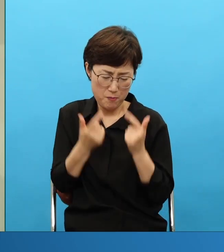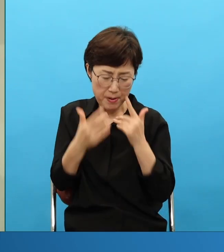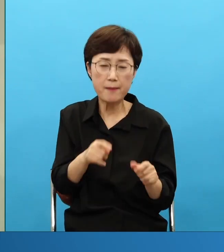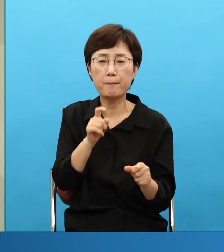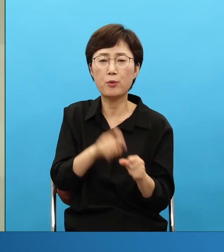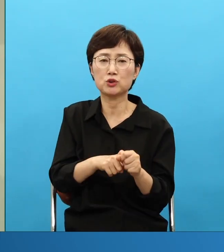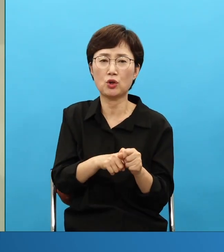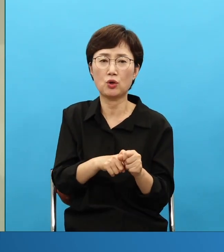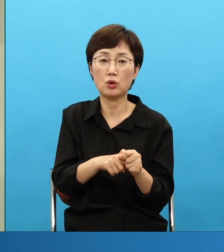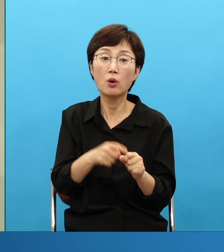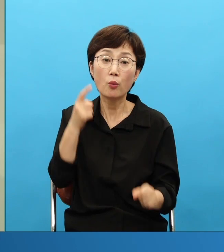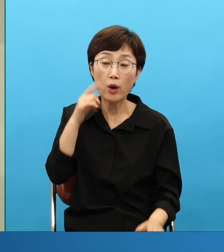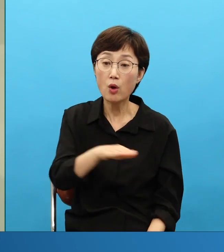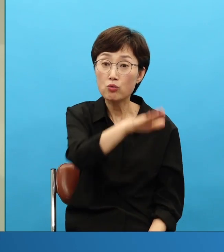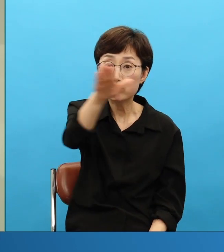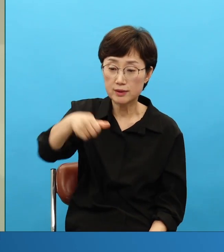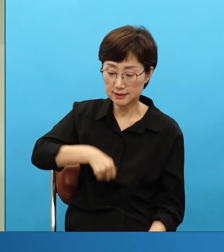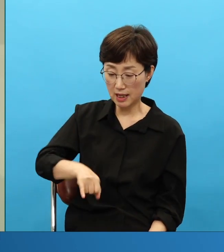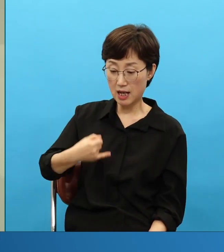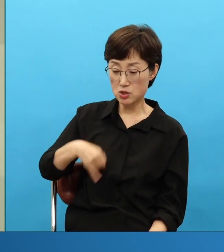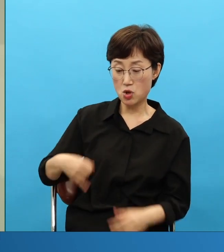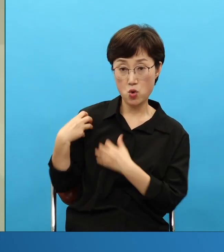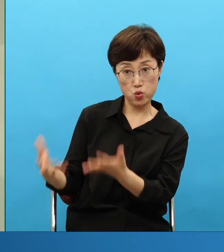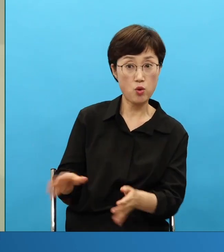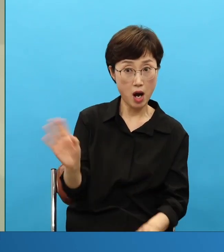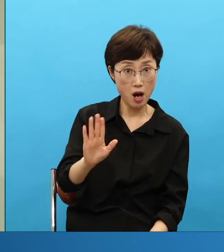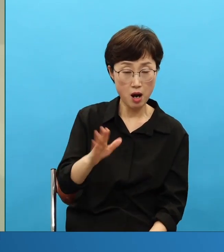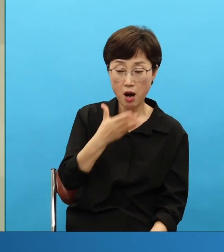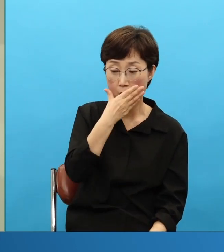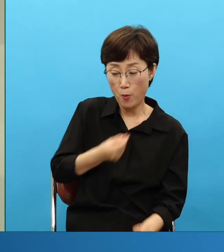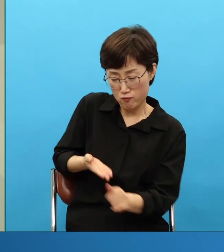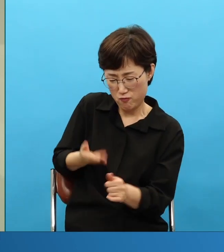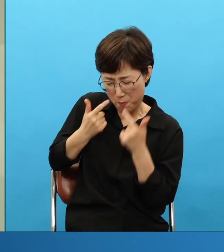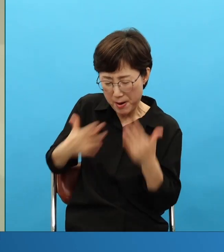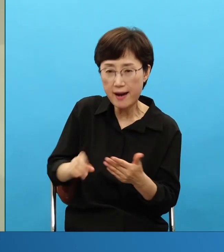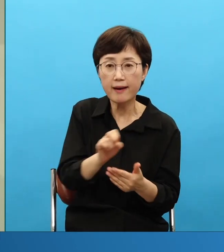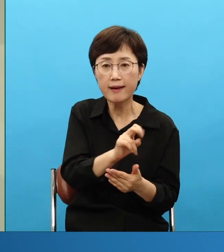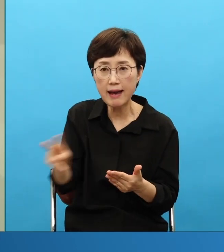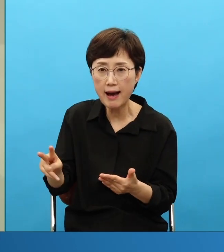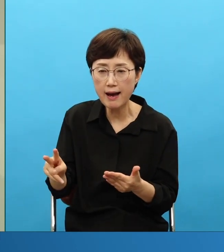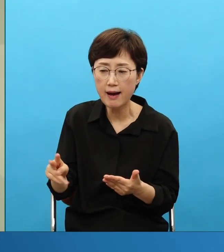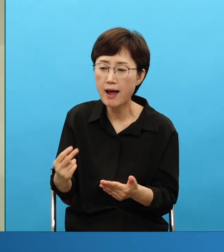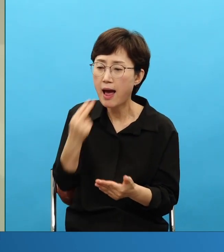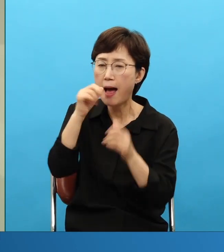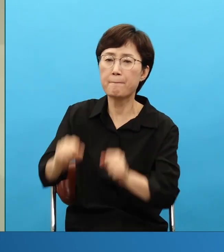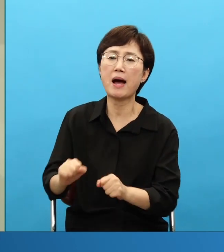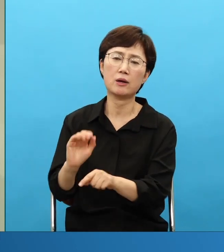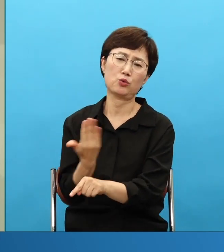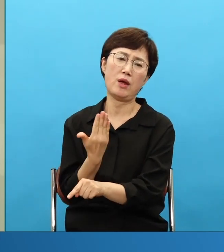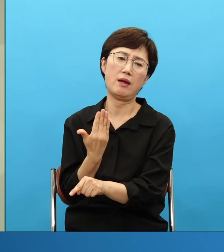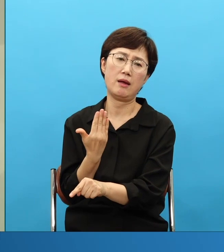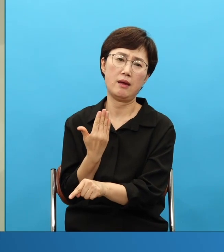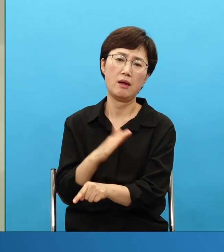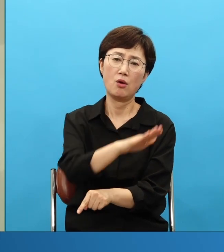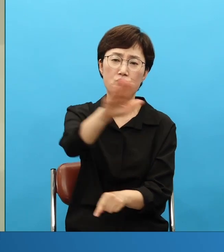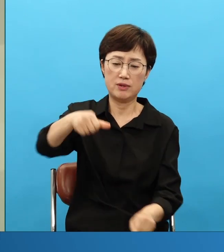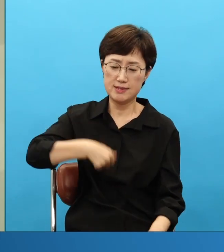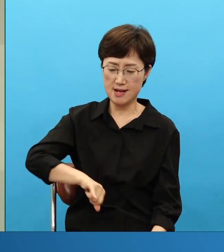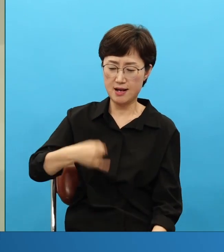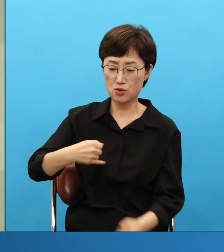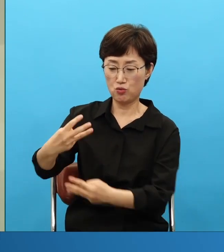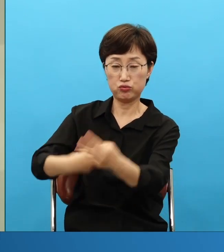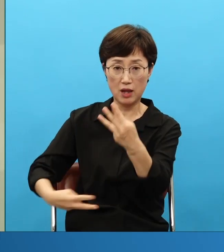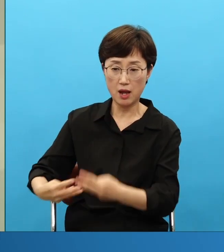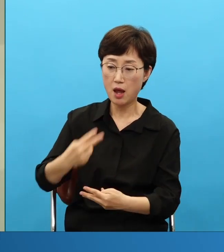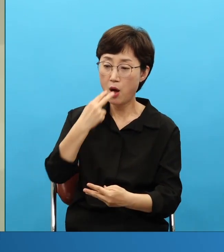and be able to pray, they'll be able to succeed and have victory anywhere. 우리 렘넌트들이 복음 누리는 기도를 할 수 있다면 어디에 있어도 괜찮아요.